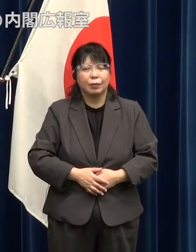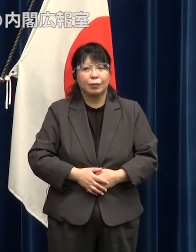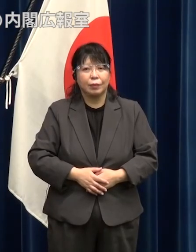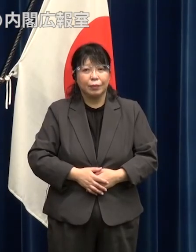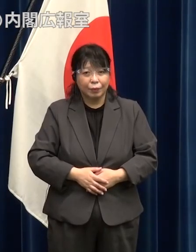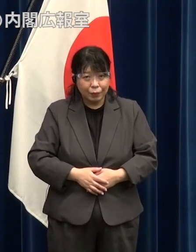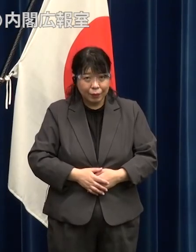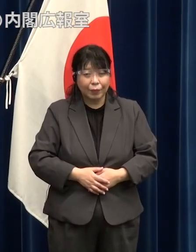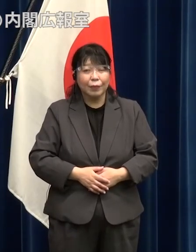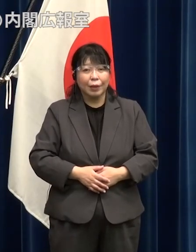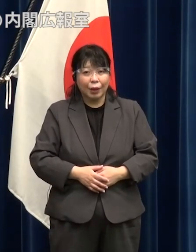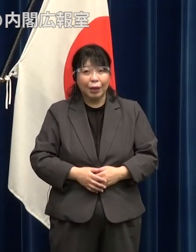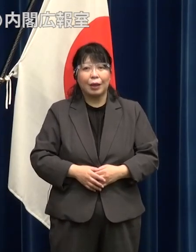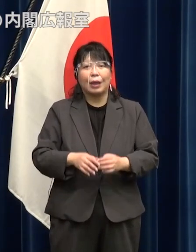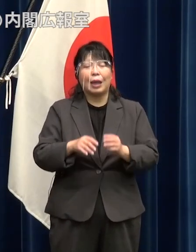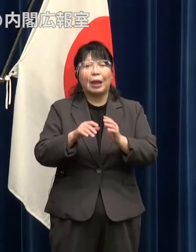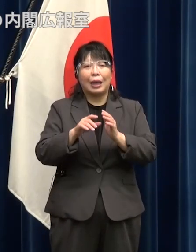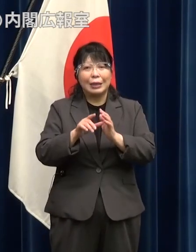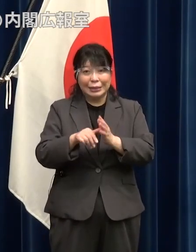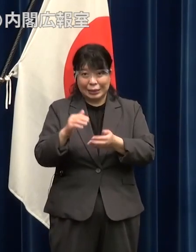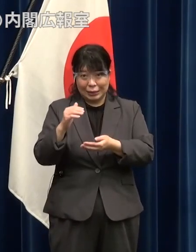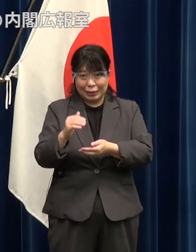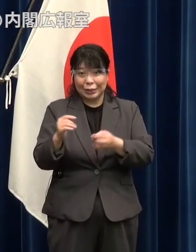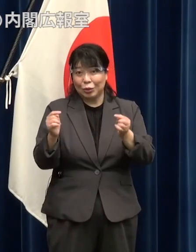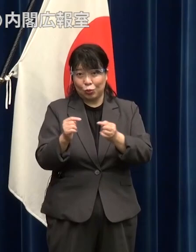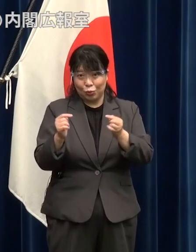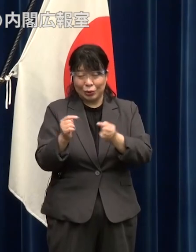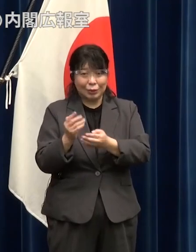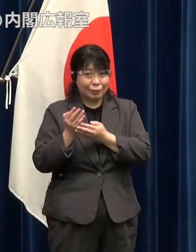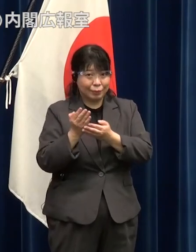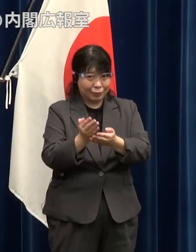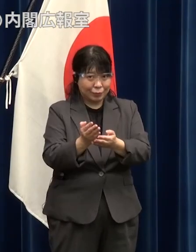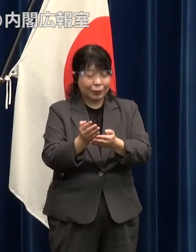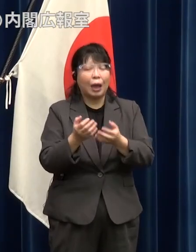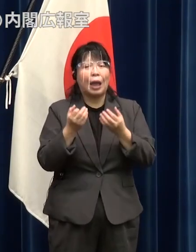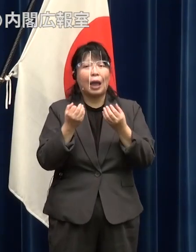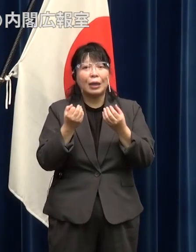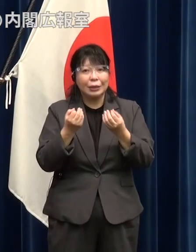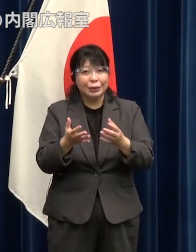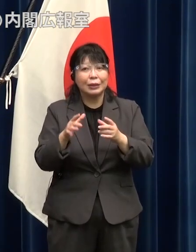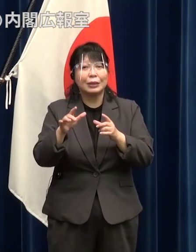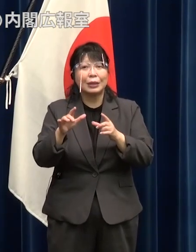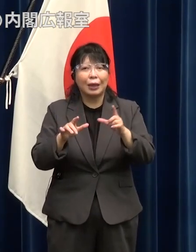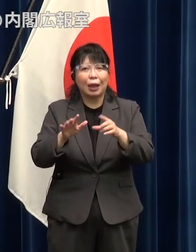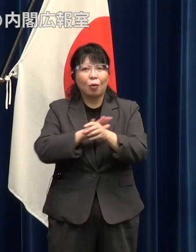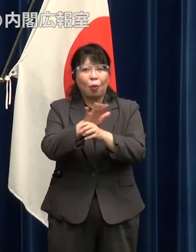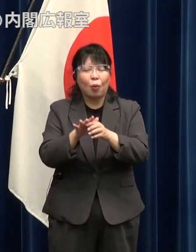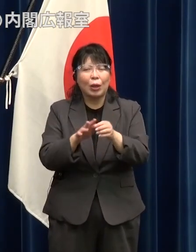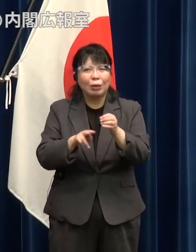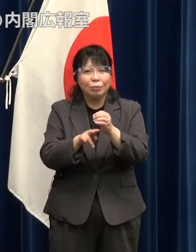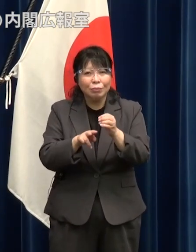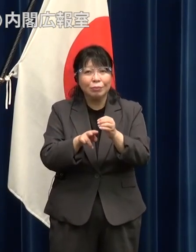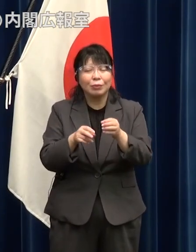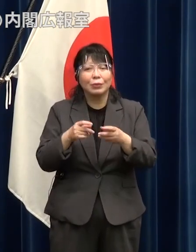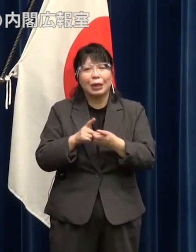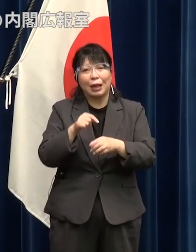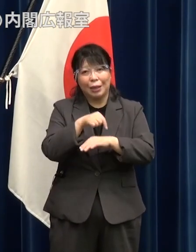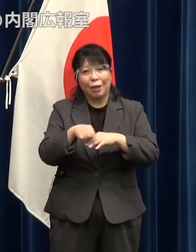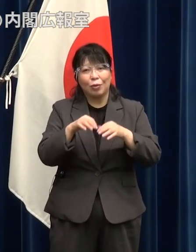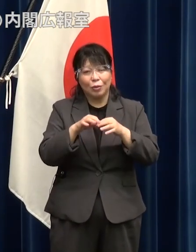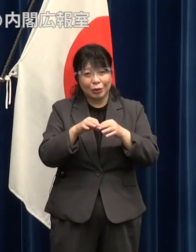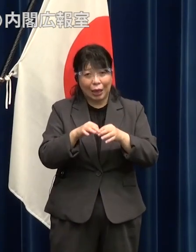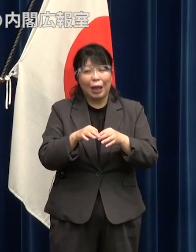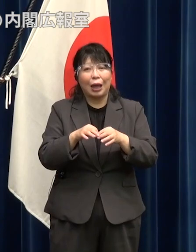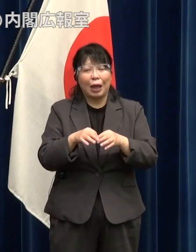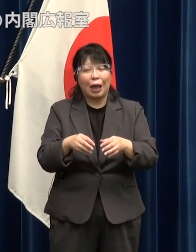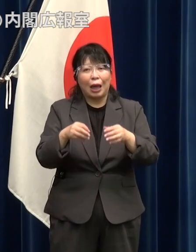時事通信の石垣です。新型コロナ対策でお伺いします。新型コロナの感染症法上の扱い